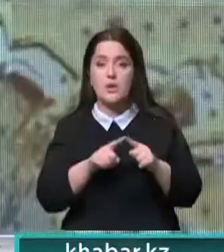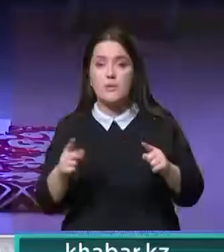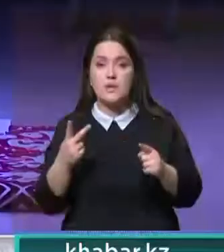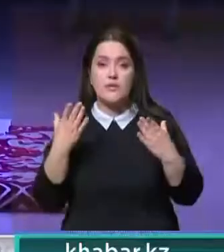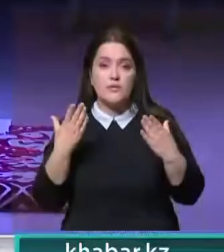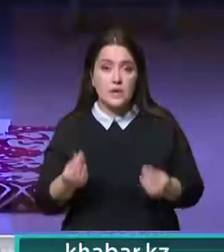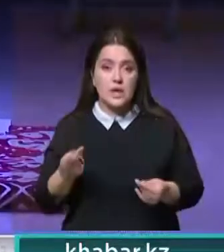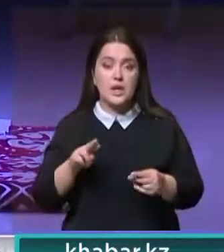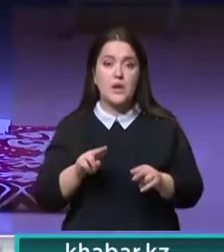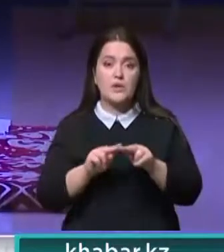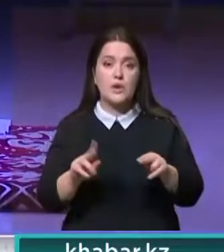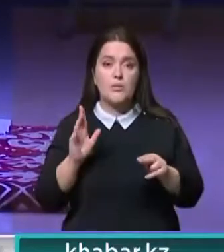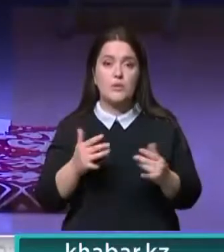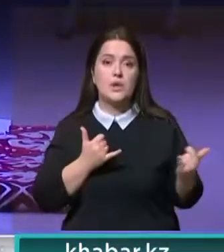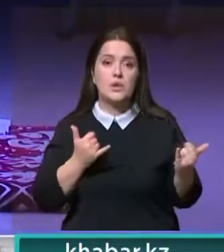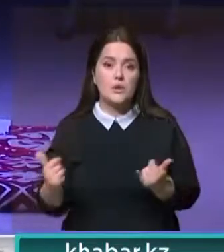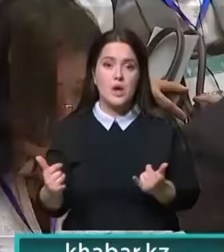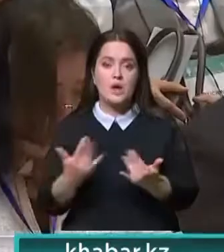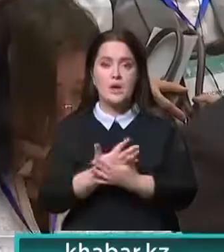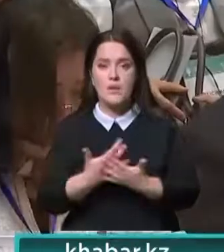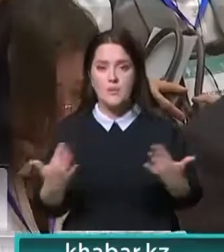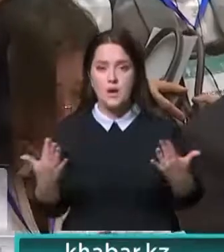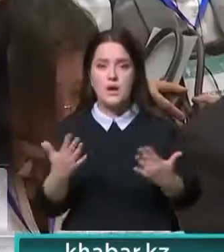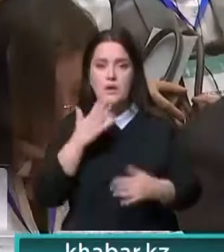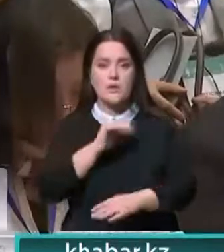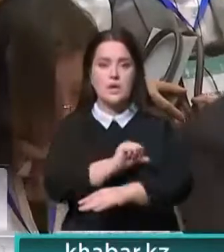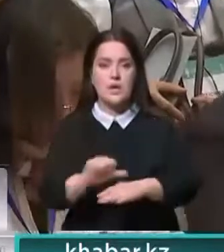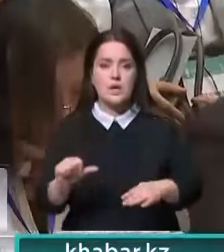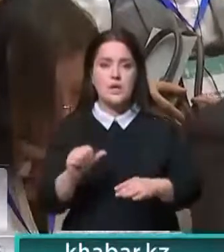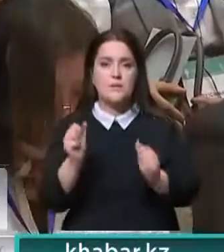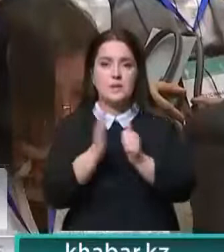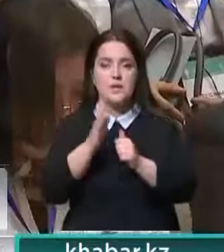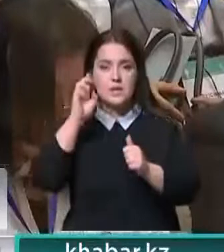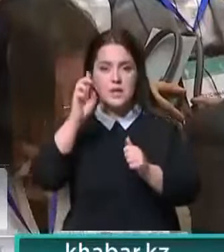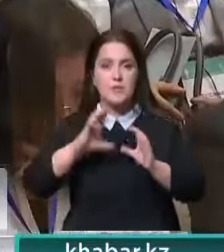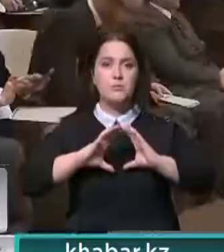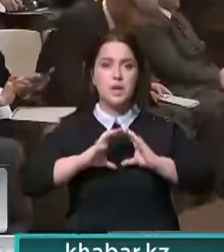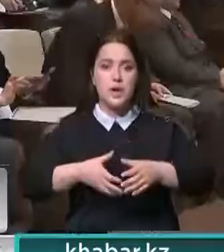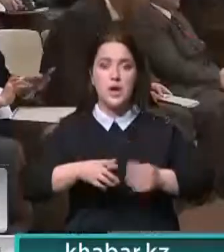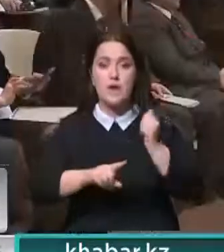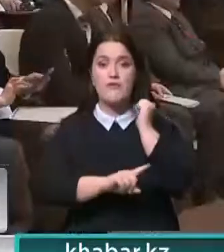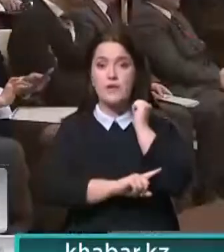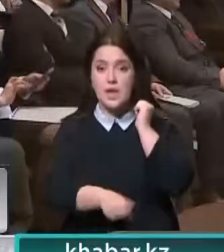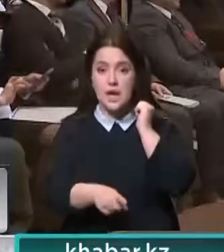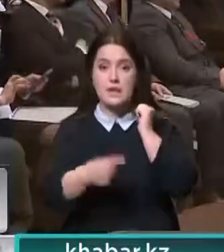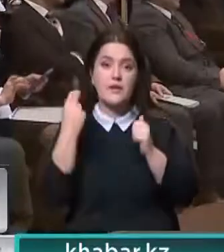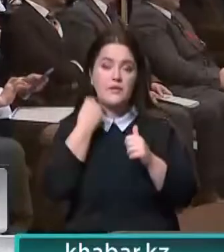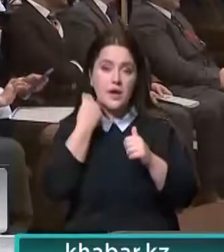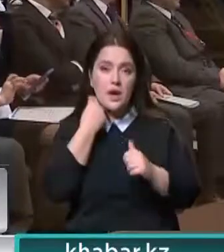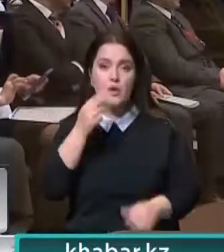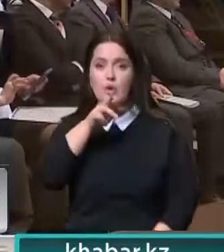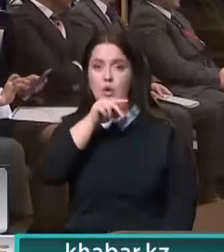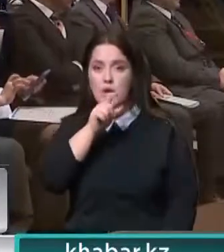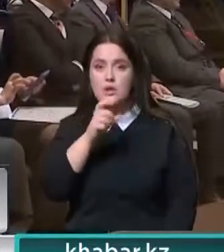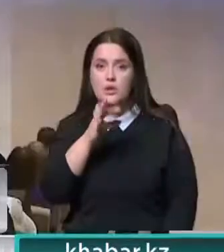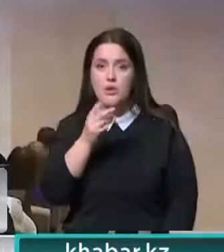На протяжении двух дней для учителей будут организованы разнообразные секции с зарубежными экспертами из 15 стран мира, среди которых Финляндия, Великобритания, Корея,